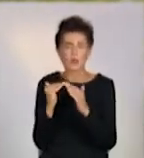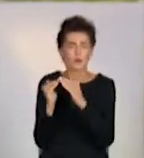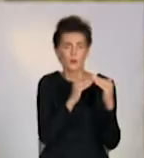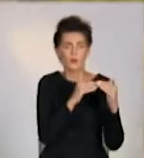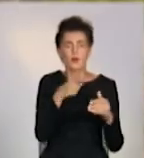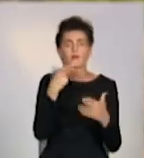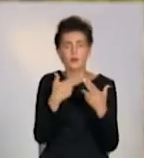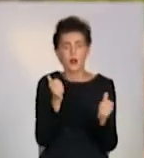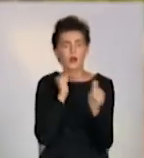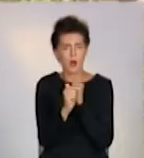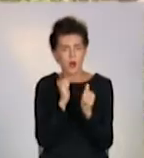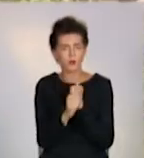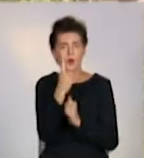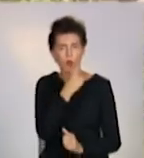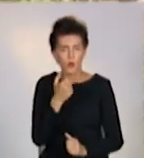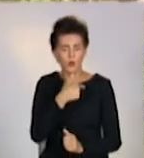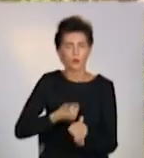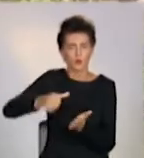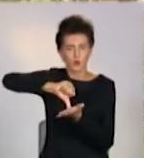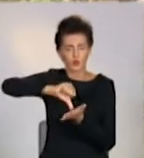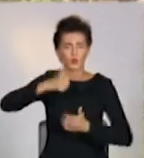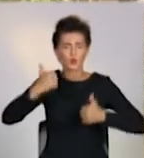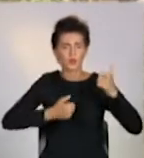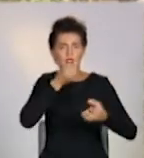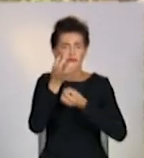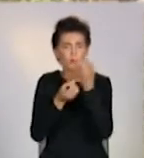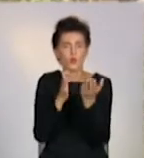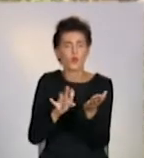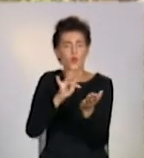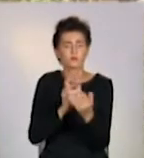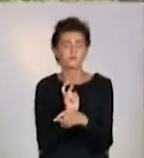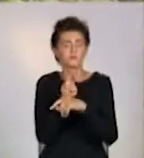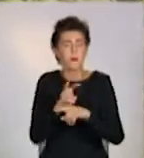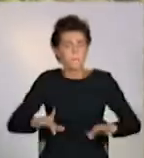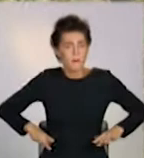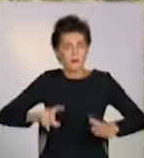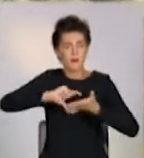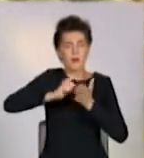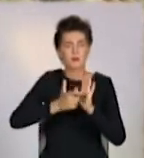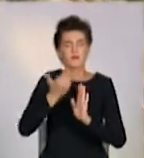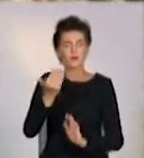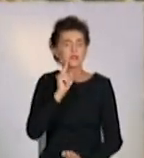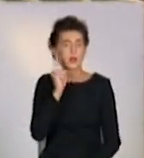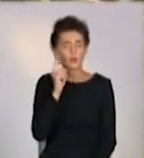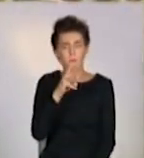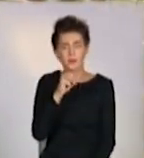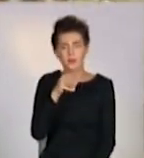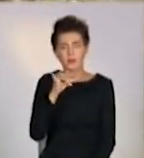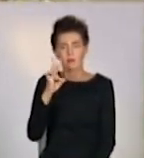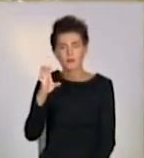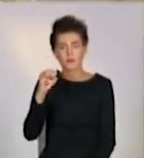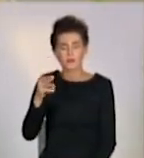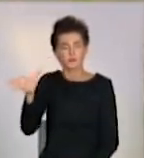беруть участь в конкурсі «Квітуче місто». Разом вони прийшли на майстер-клас в зелений центр «Метінвест», щоб надихнутися